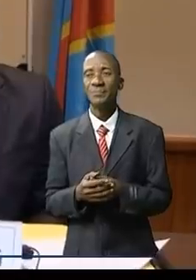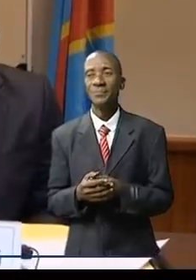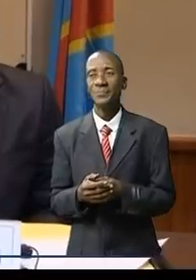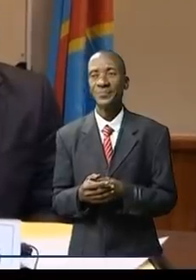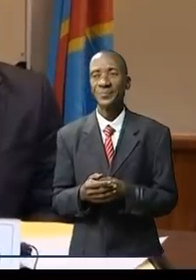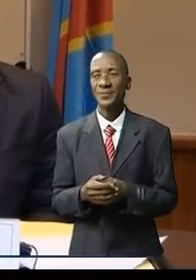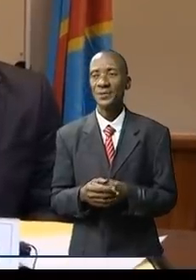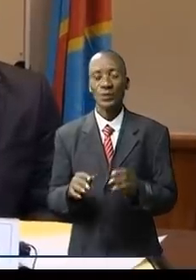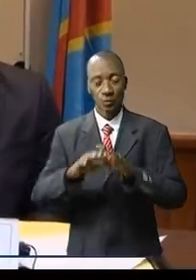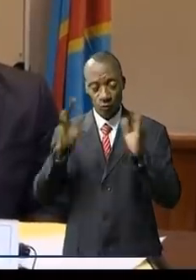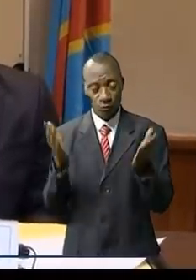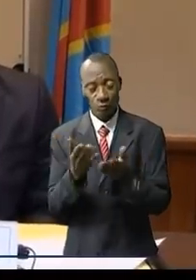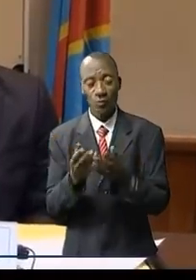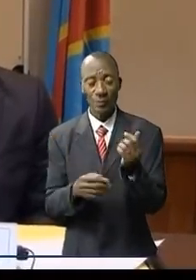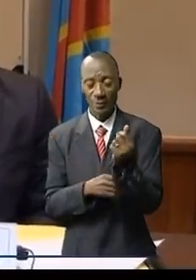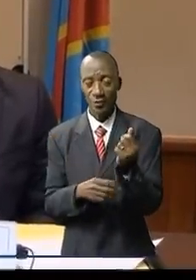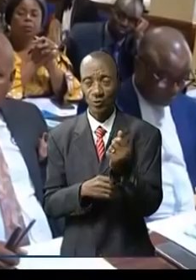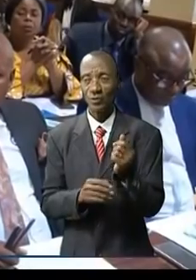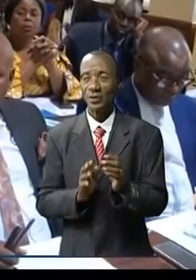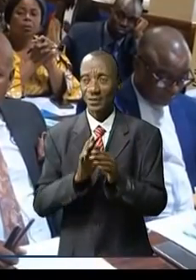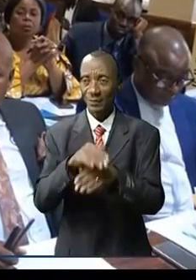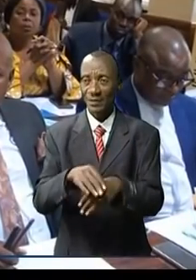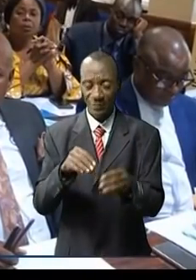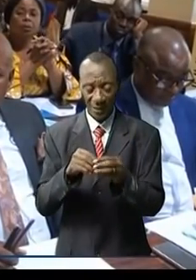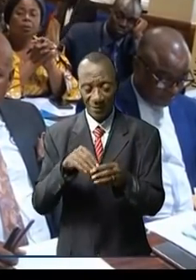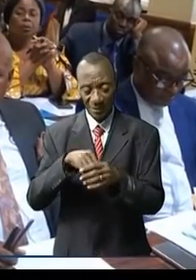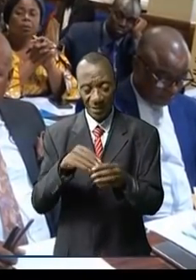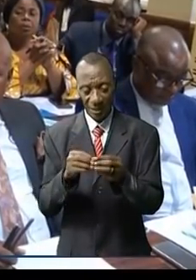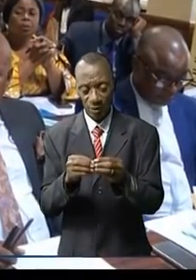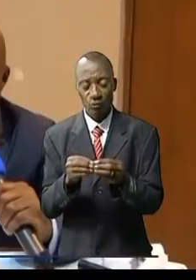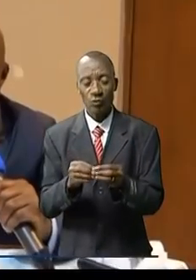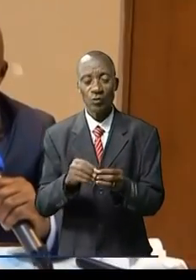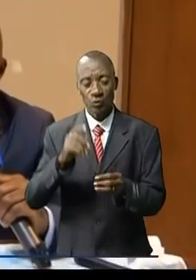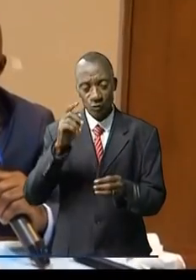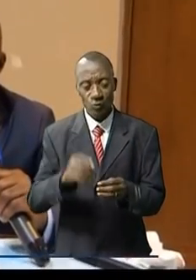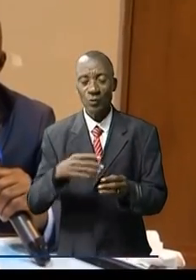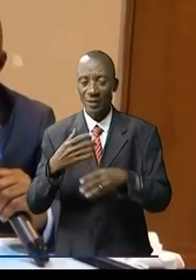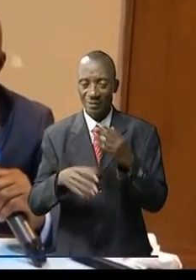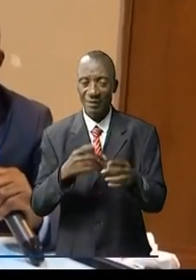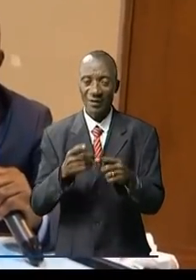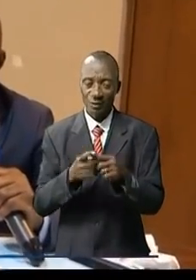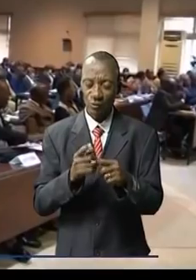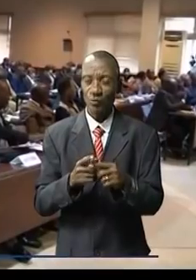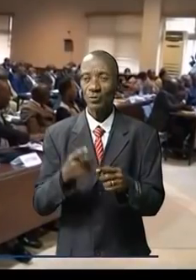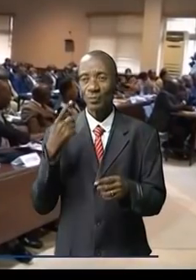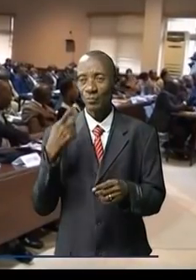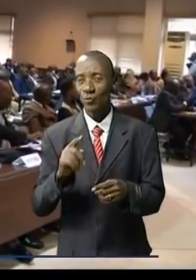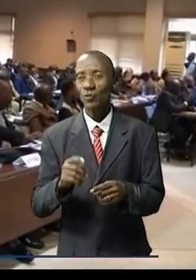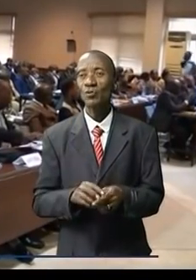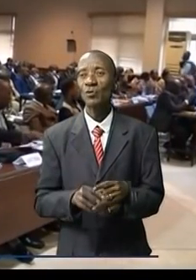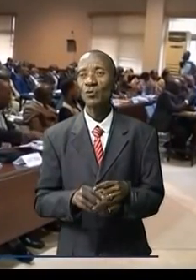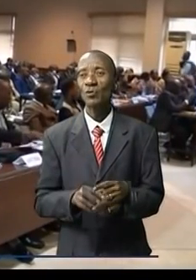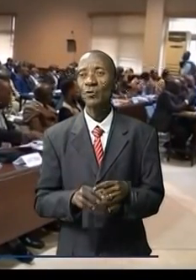dont nous nous serons convenus. Le président du conseil d'administration a sollicité du gouvernement la subvention du budget